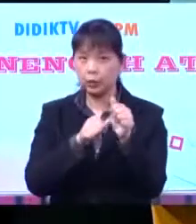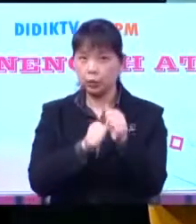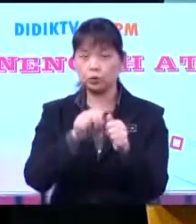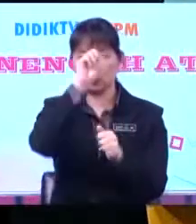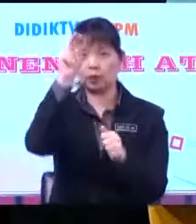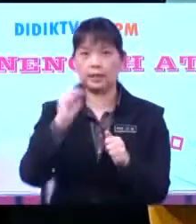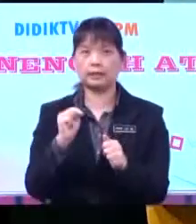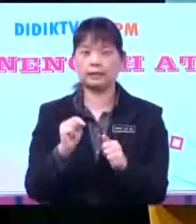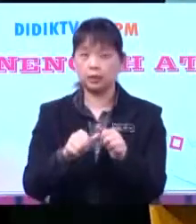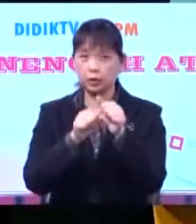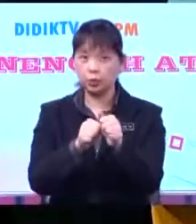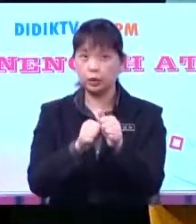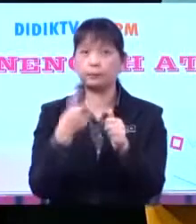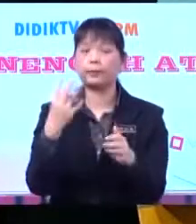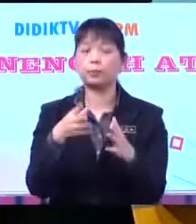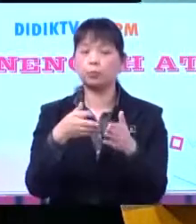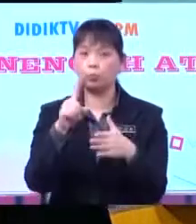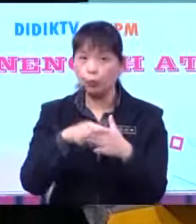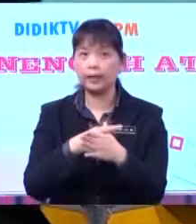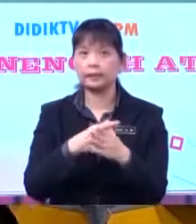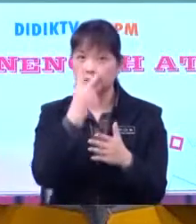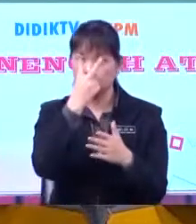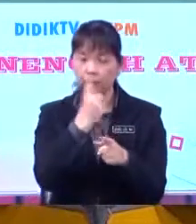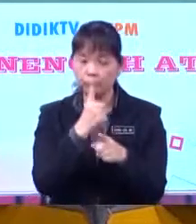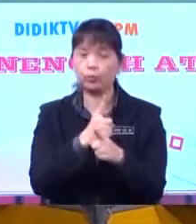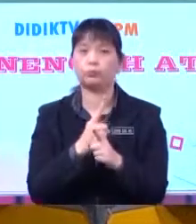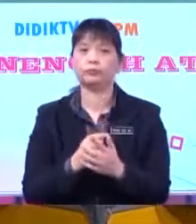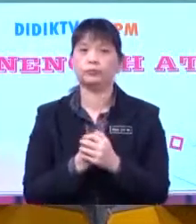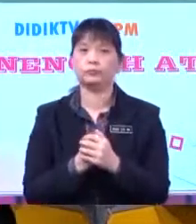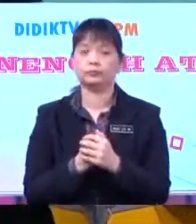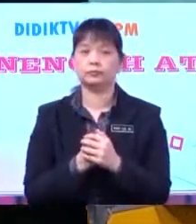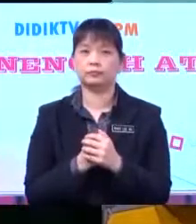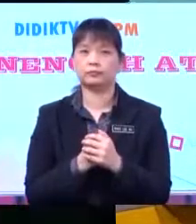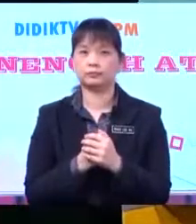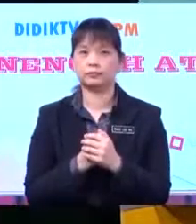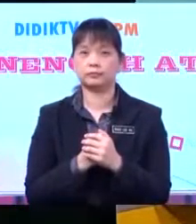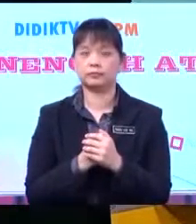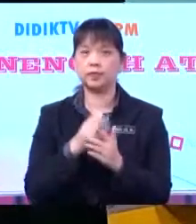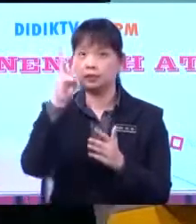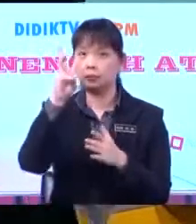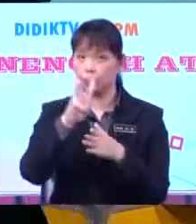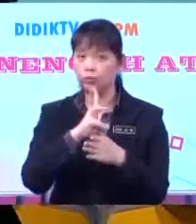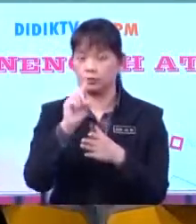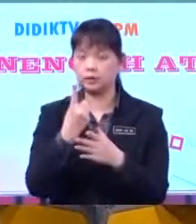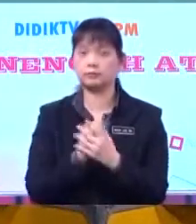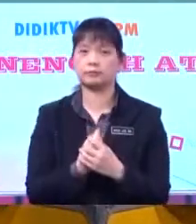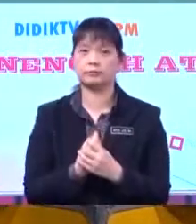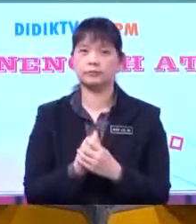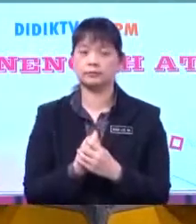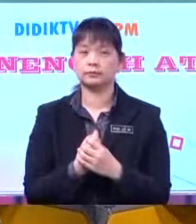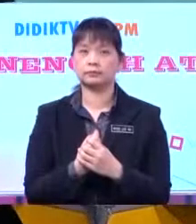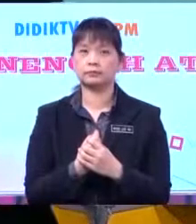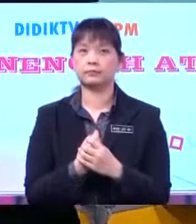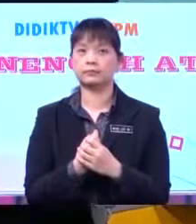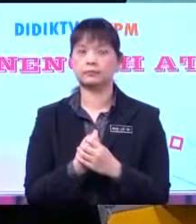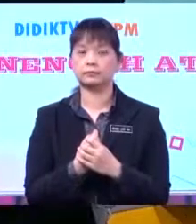soalan mintanya apa ya di sini sore minta cari j0in Ajun 6 bulan saja sejak awal tadi ini